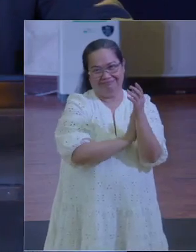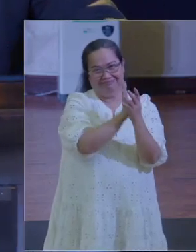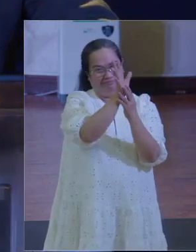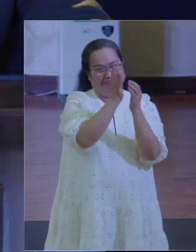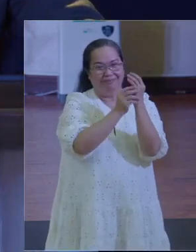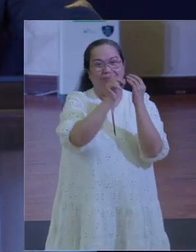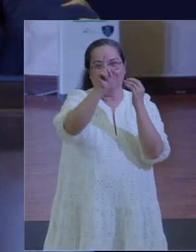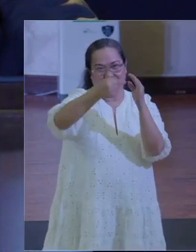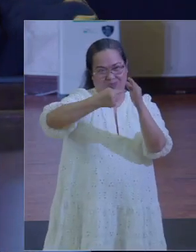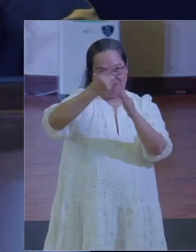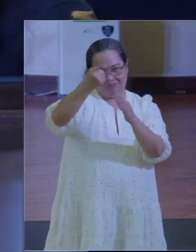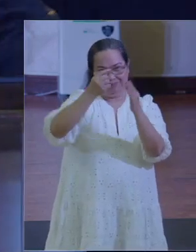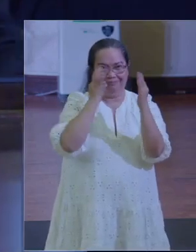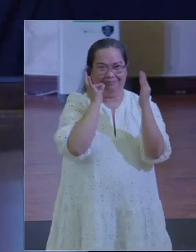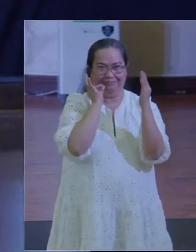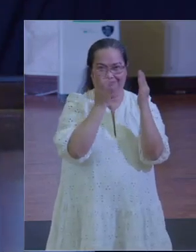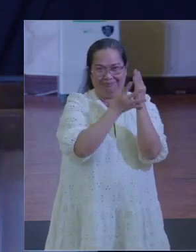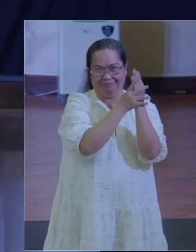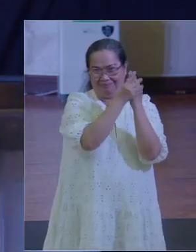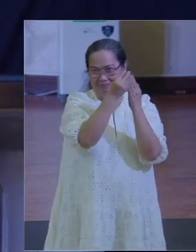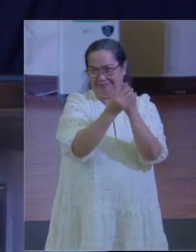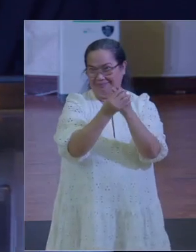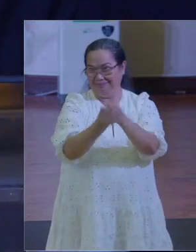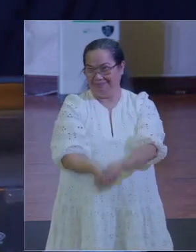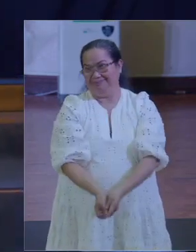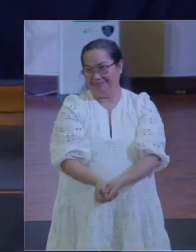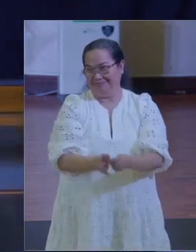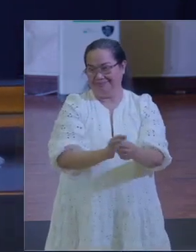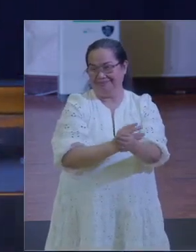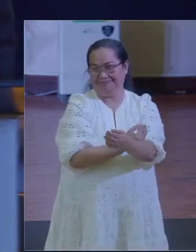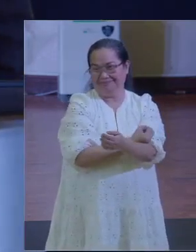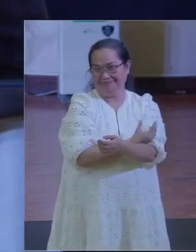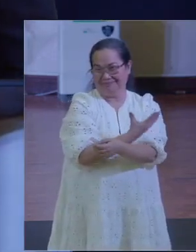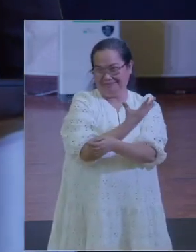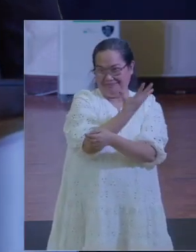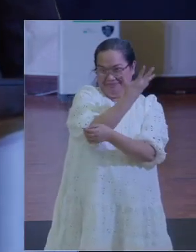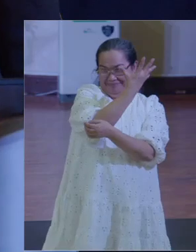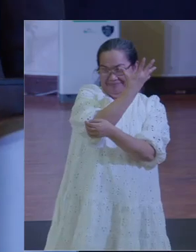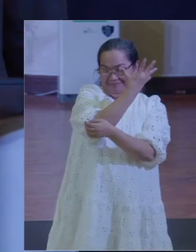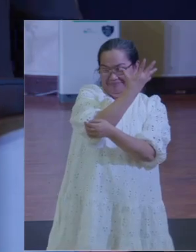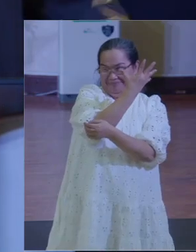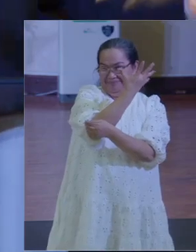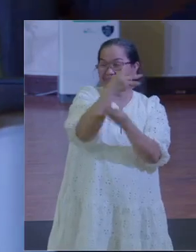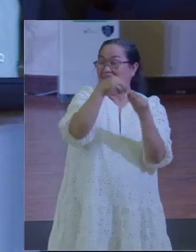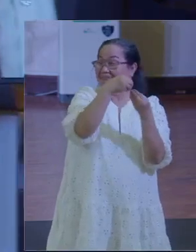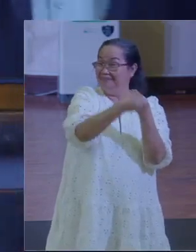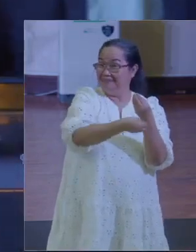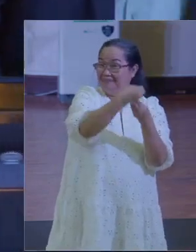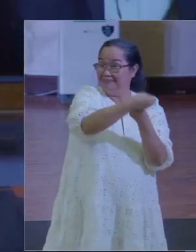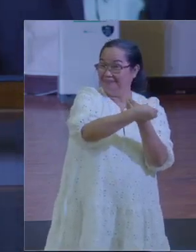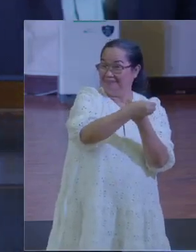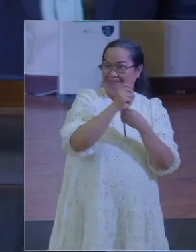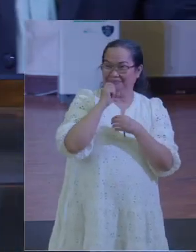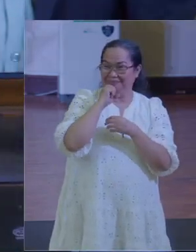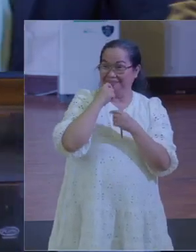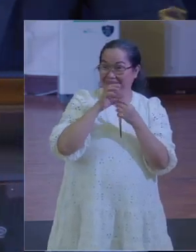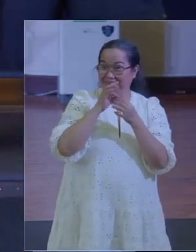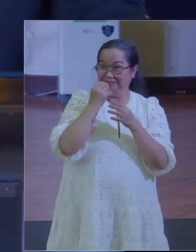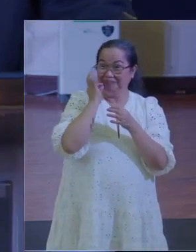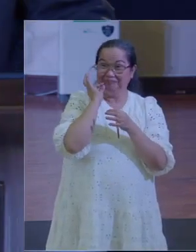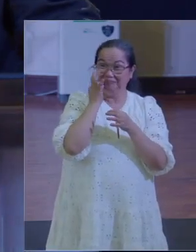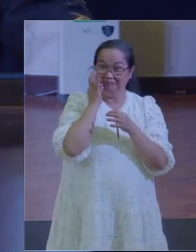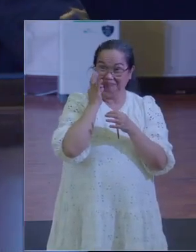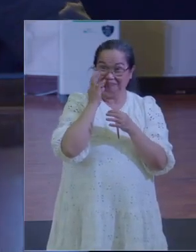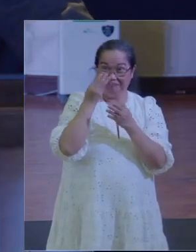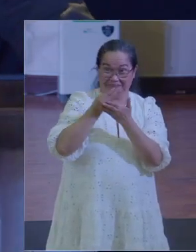ng saging. So, napaka-obvious pag pinakita ko sa inyo, saging, puno ng saging, atis, puno ng atis,